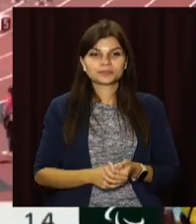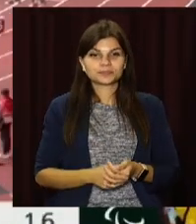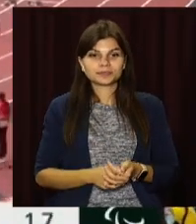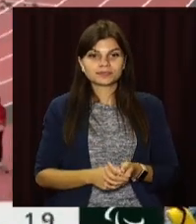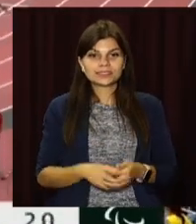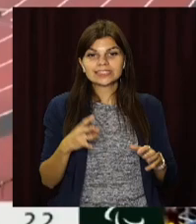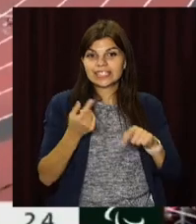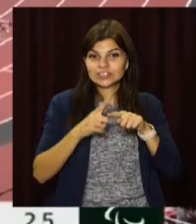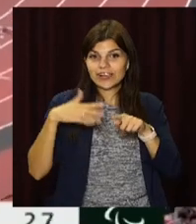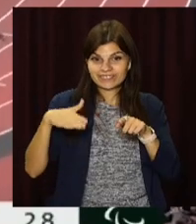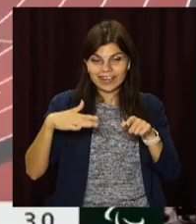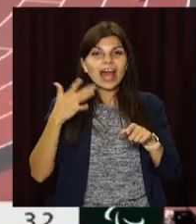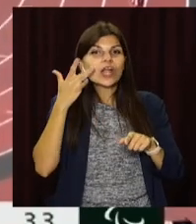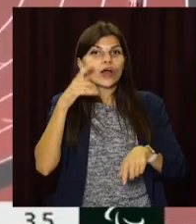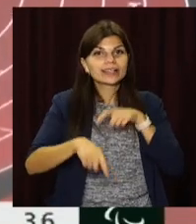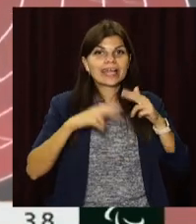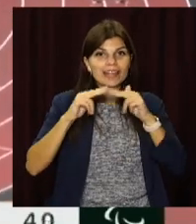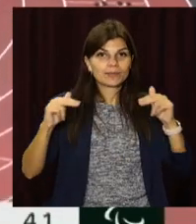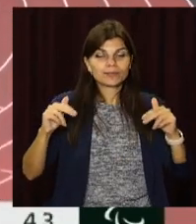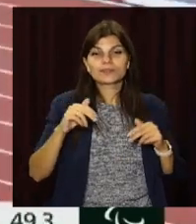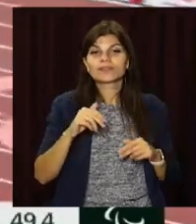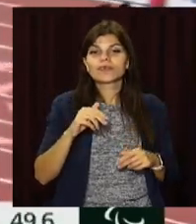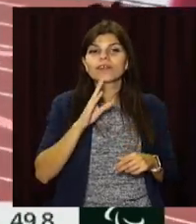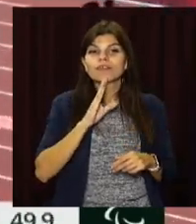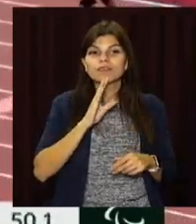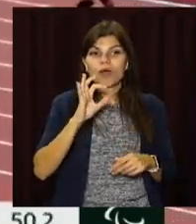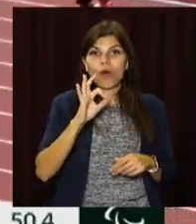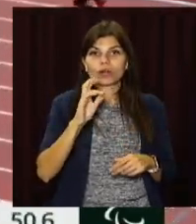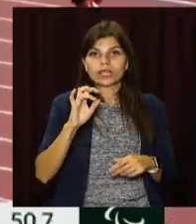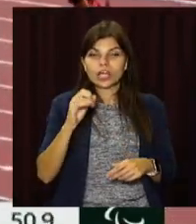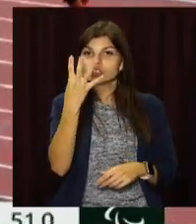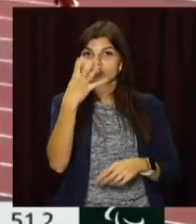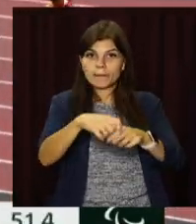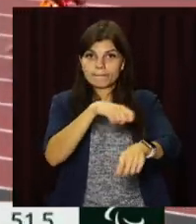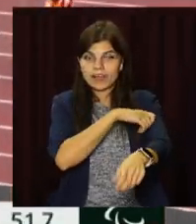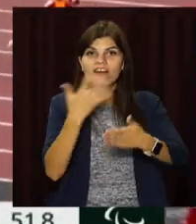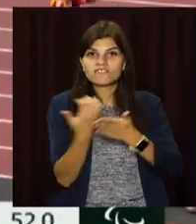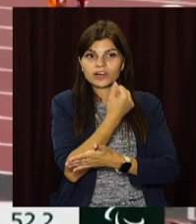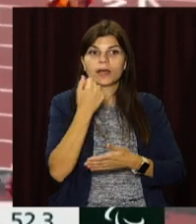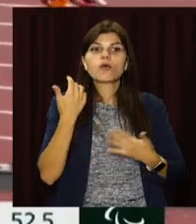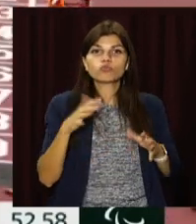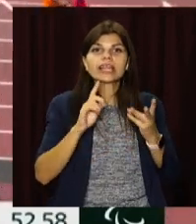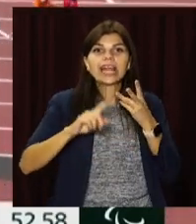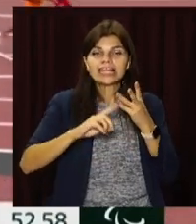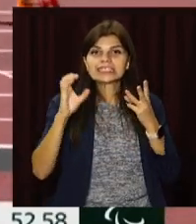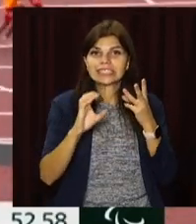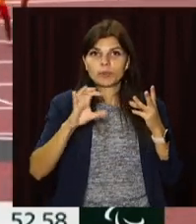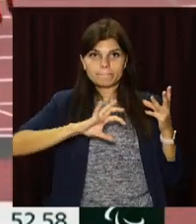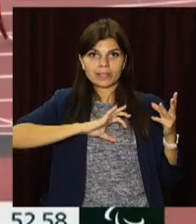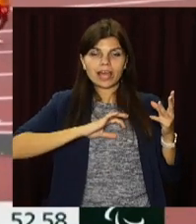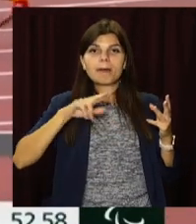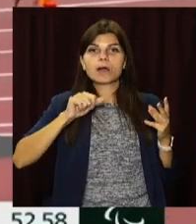На цьому відео дніпровська легкоатлетка Оксана Бутурчук на дистанції 400 метрів виграє свою вже третю срібну медаль